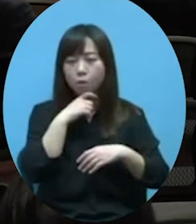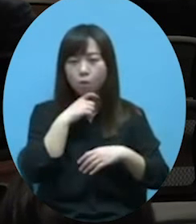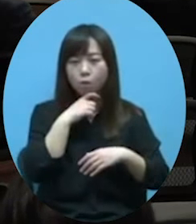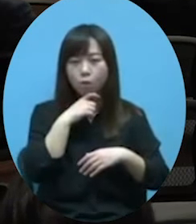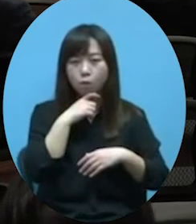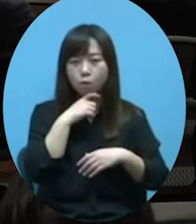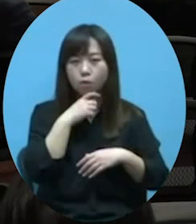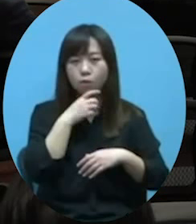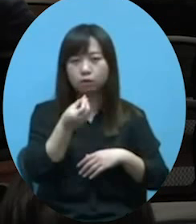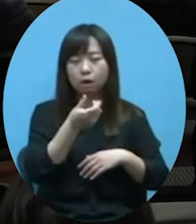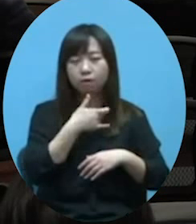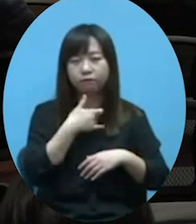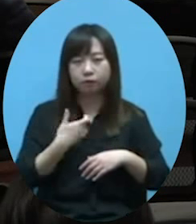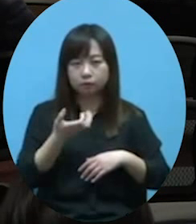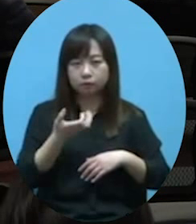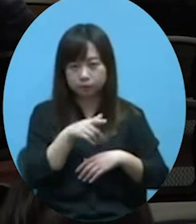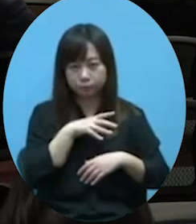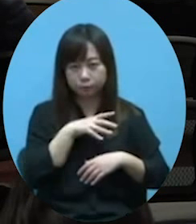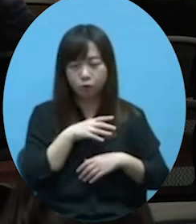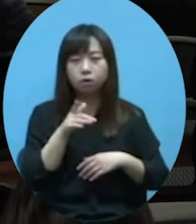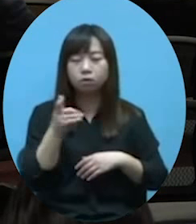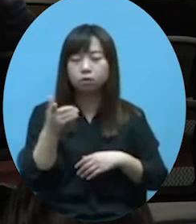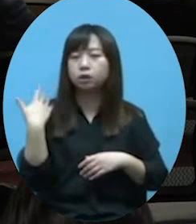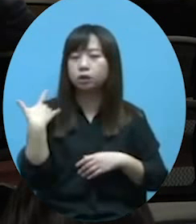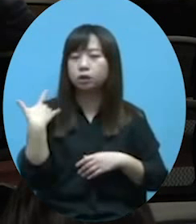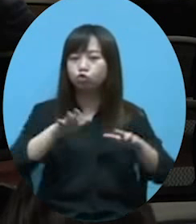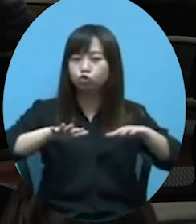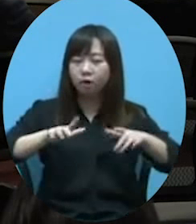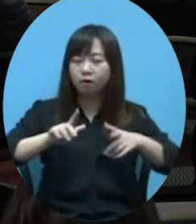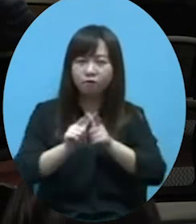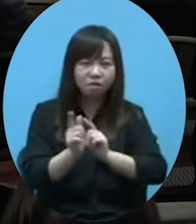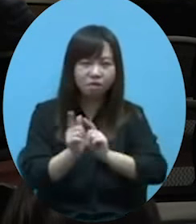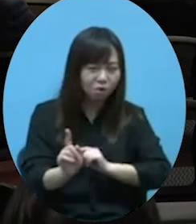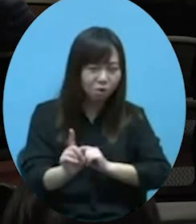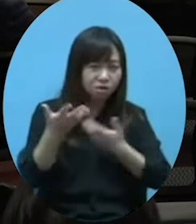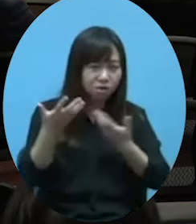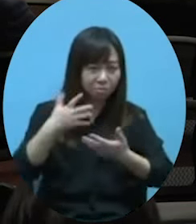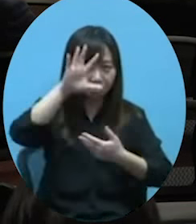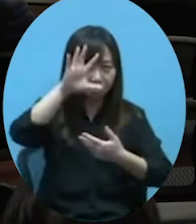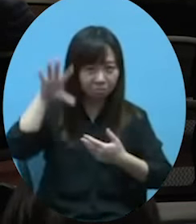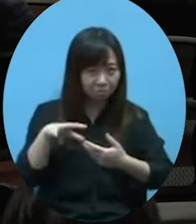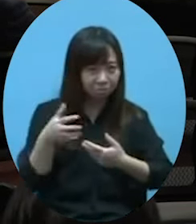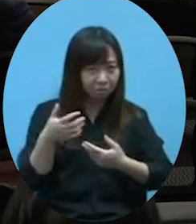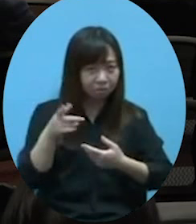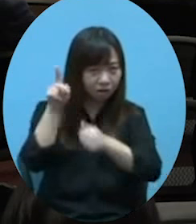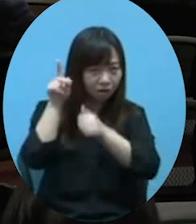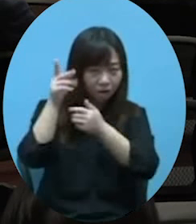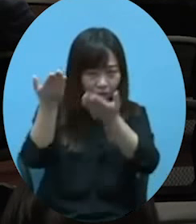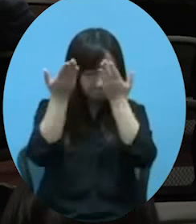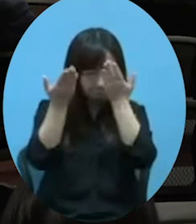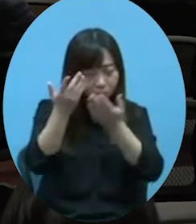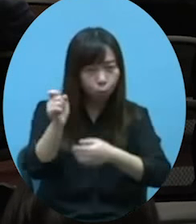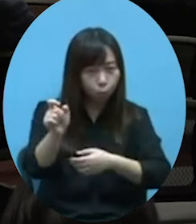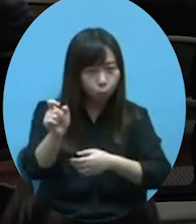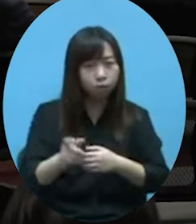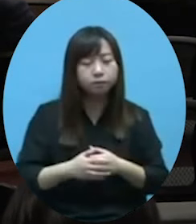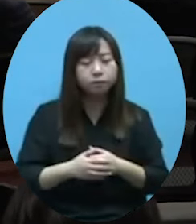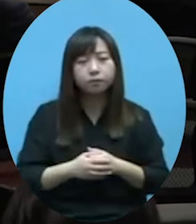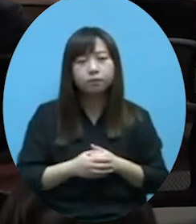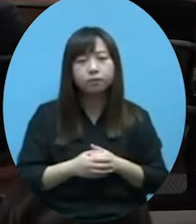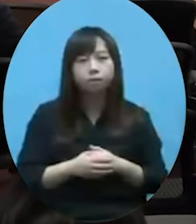有小癢病毒的一些情況當時那個處理手法是怎樣這次有沒有什麼可以借銀上次麻煩